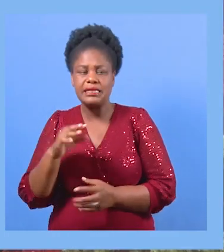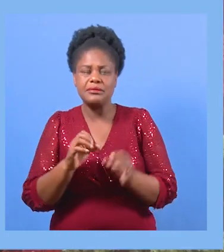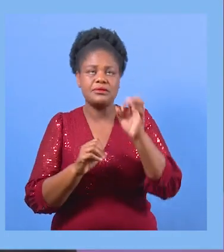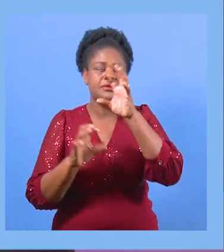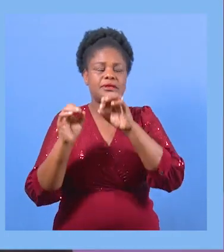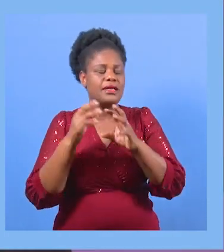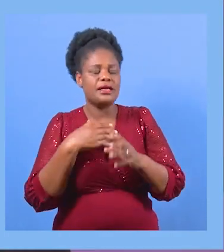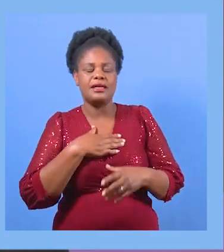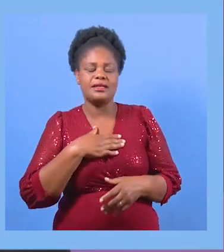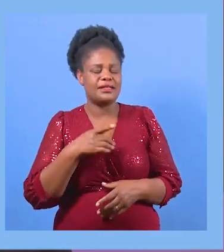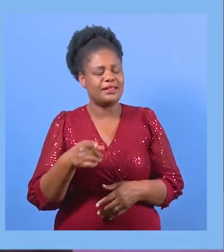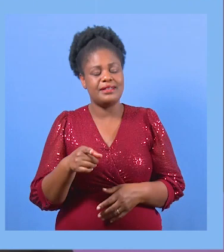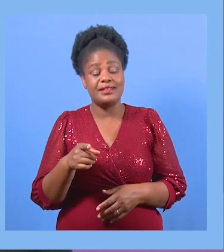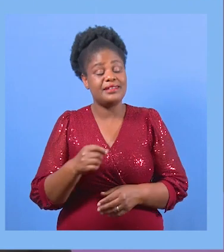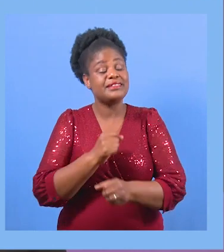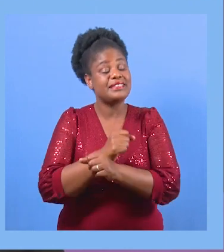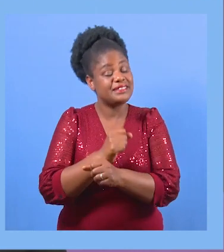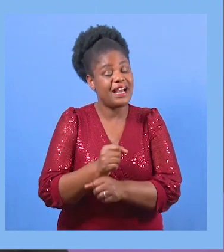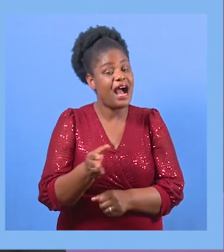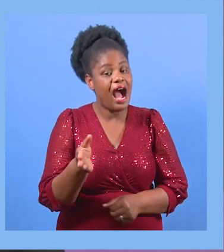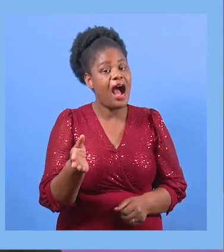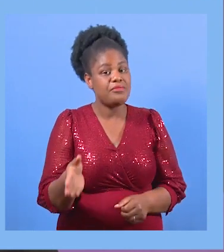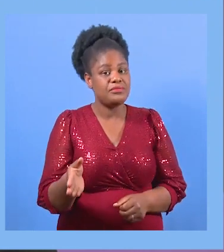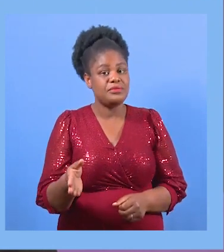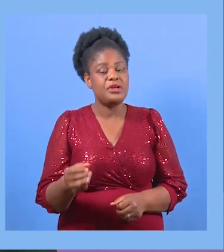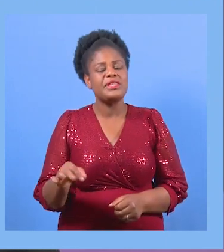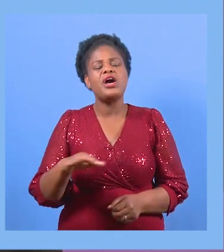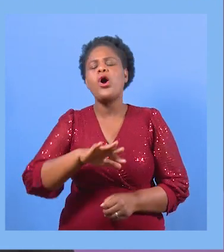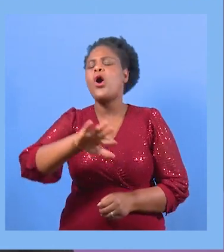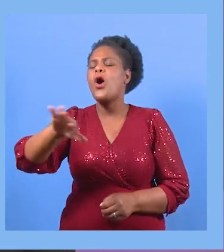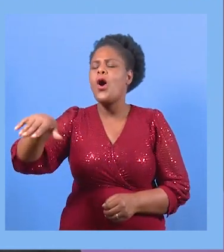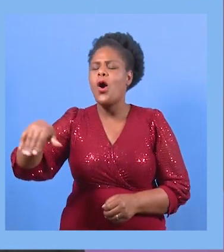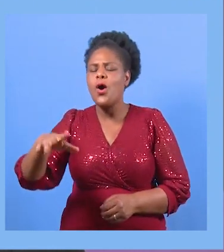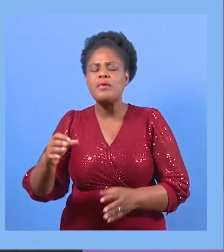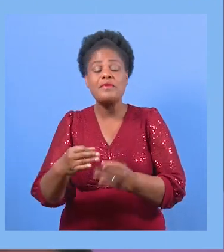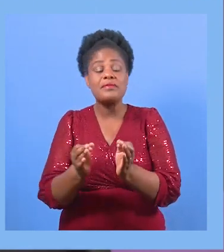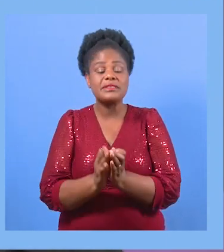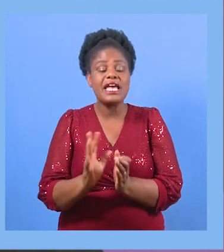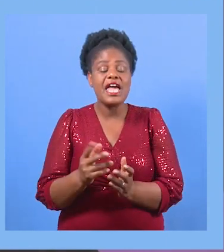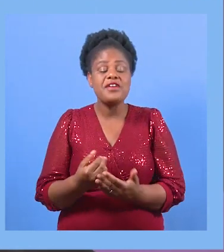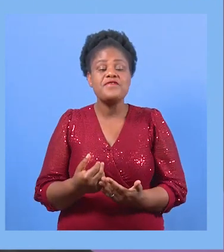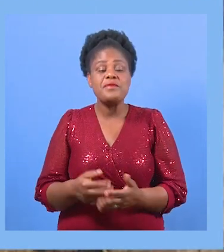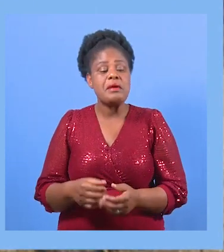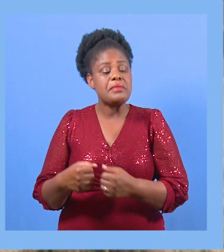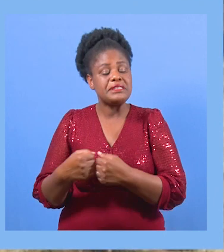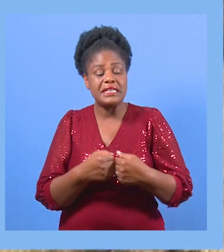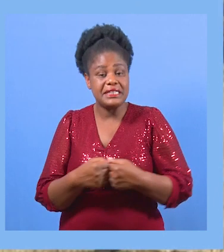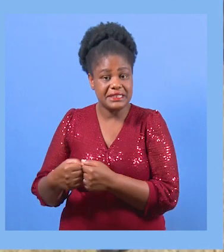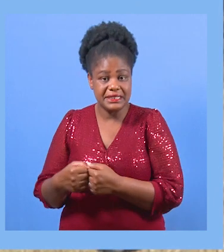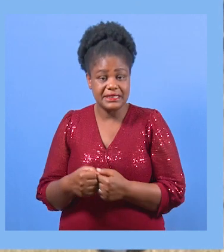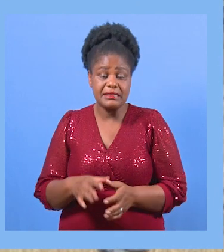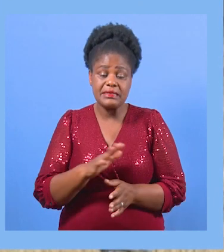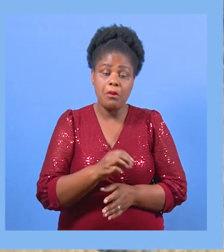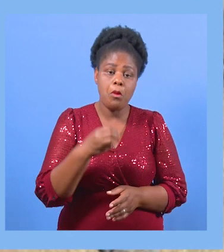Mai Chisamba, hakuna dzinza risina chura, hakuna dzinza rine nhamo risina nhamo nematambudziko. Tiri kuti kana uine mari inokwana, kurongeka